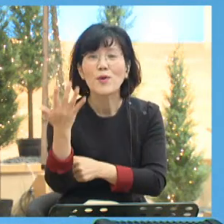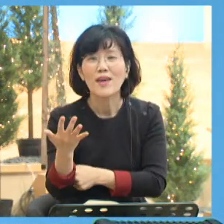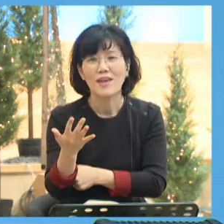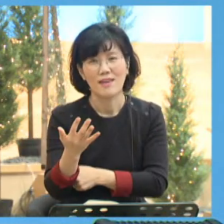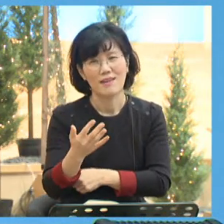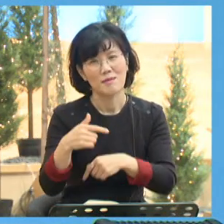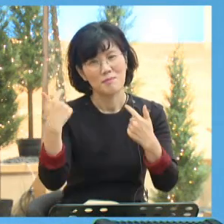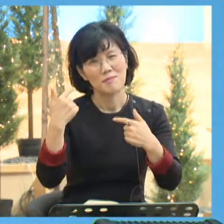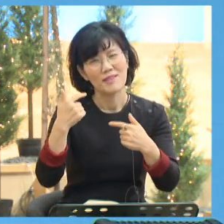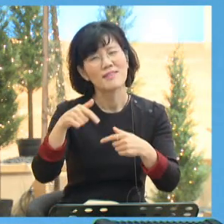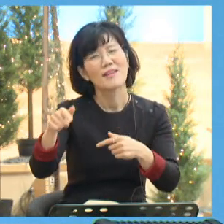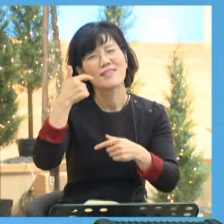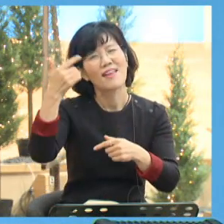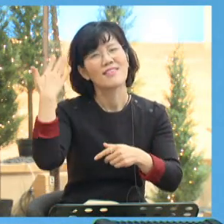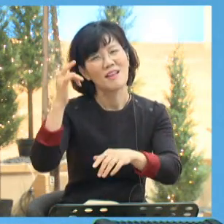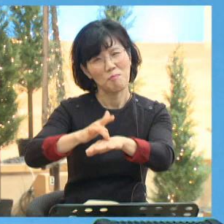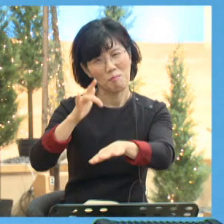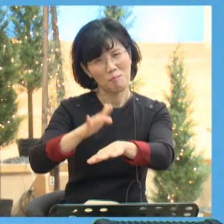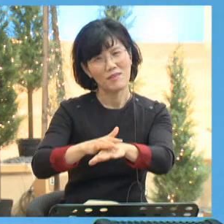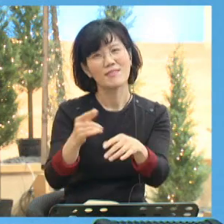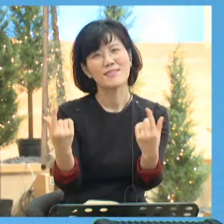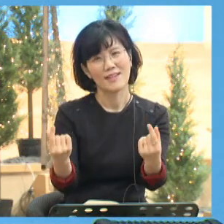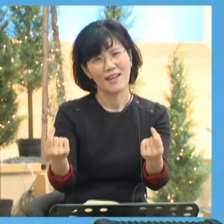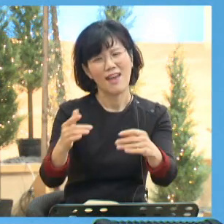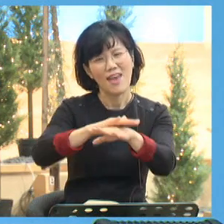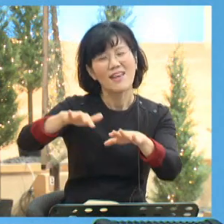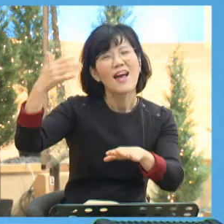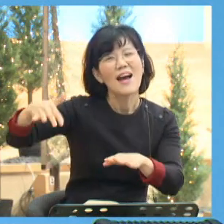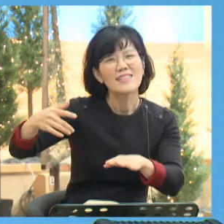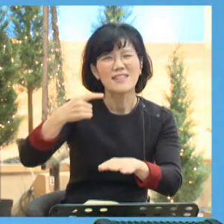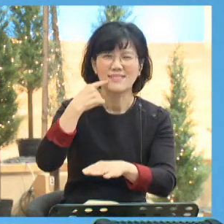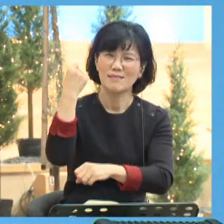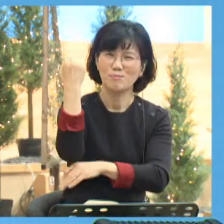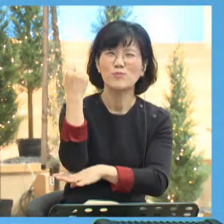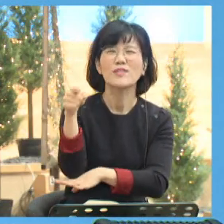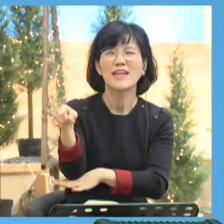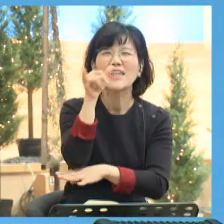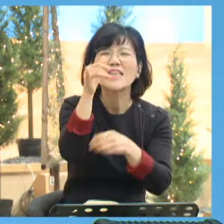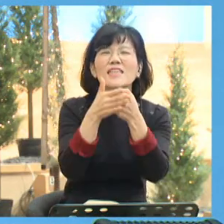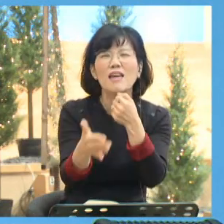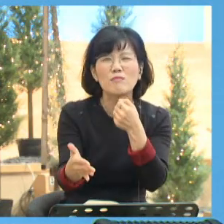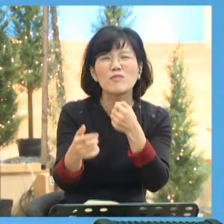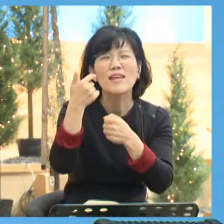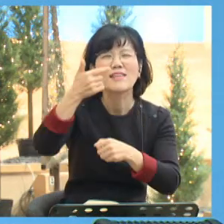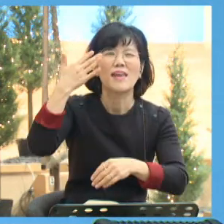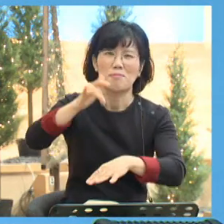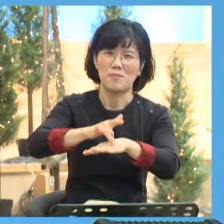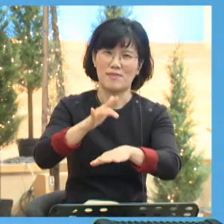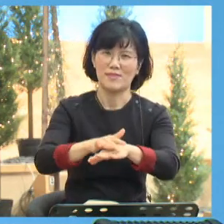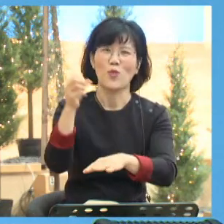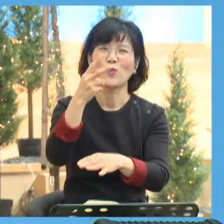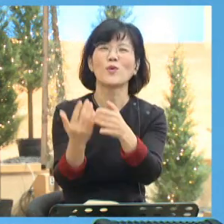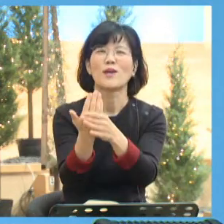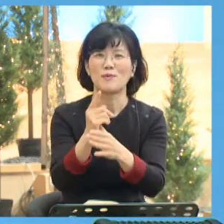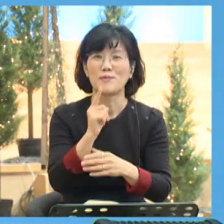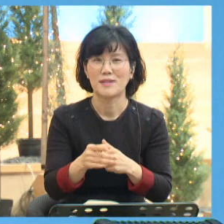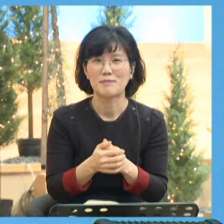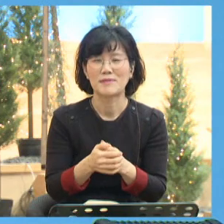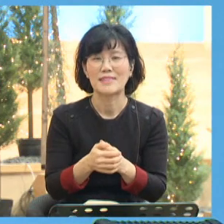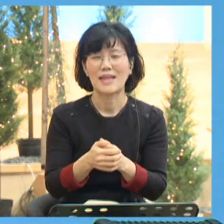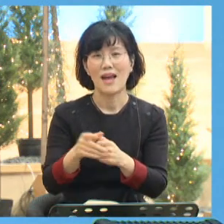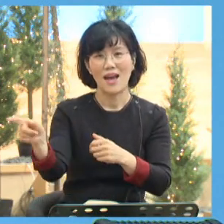옛 날 보러 나오는 거잖아요 해결되지 못한 있음 뿌리가 작동 비어져 서예 버릇이 또 나온 여러분 아시다시피